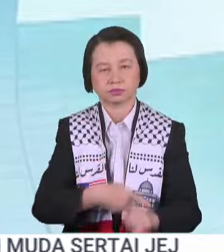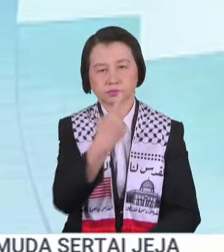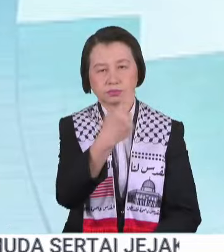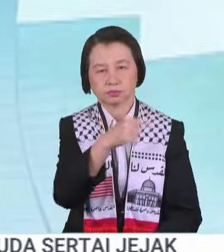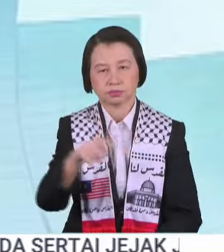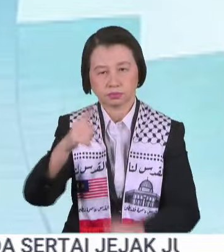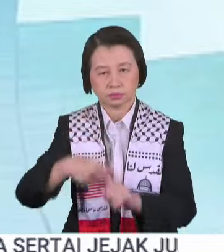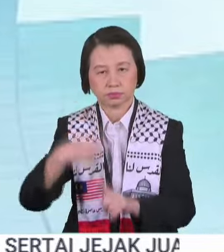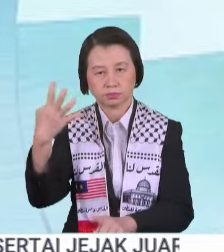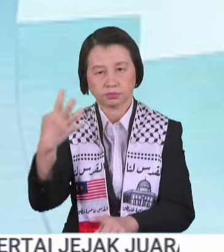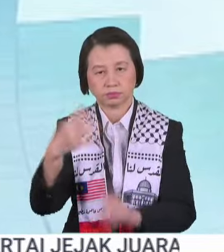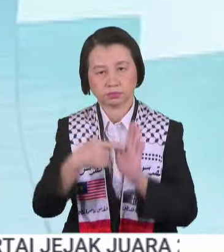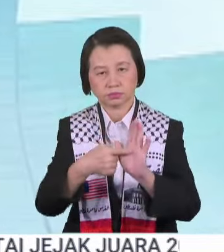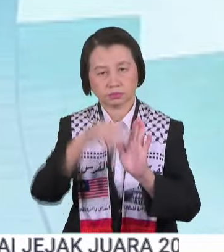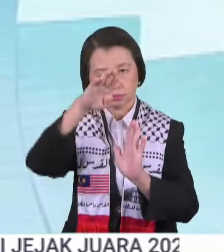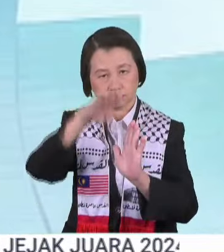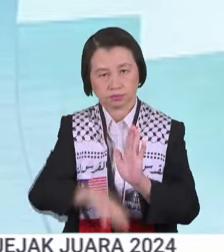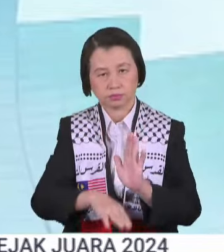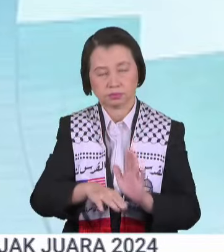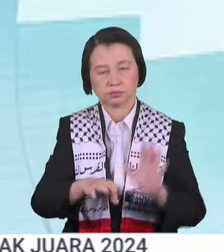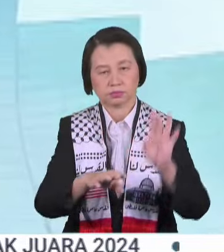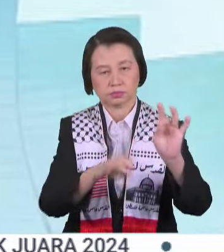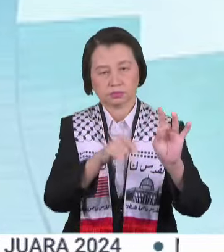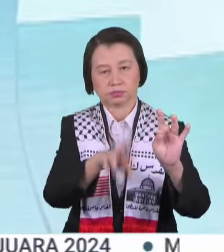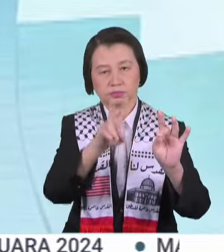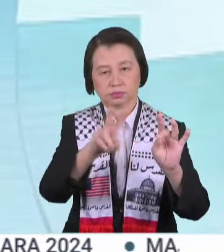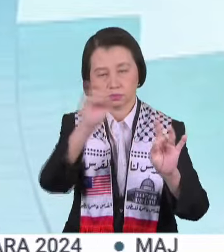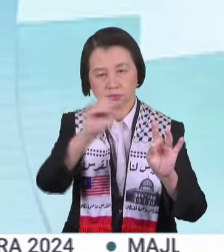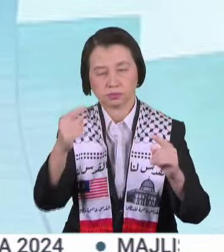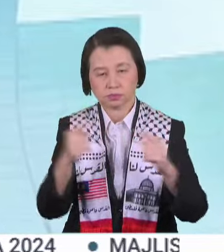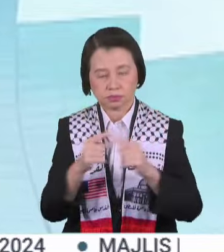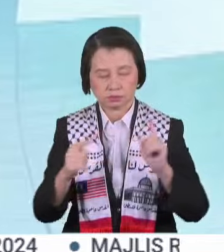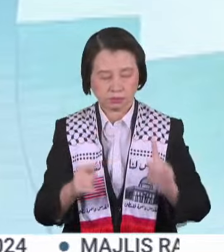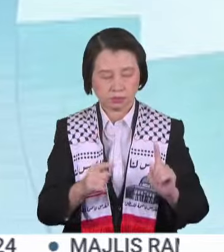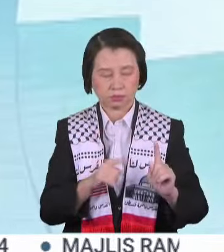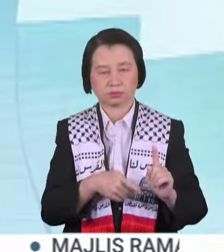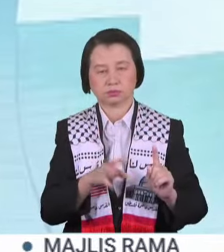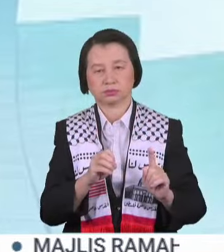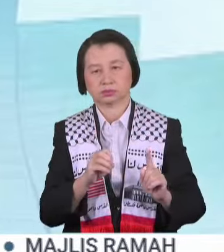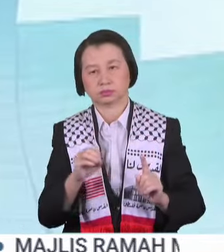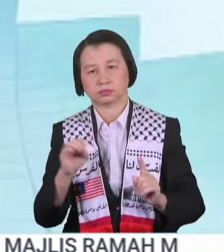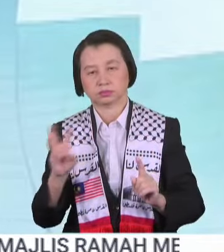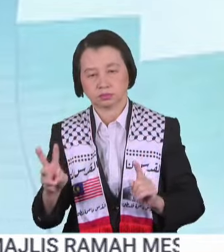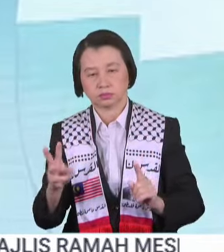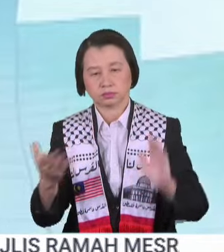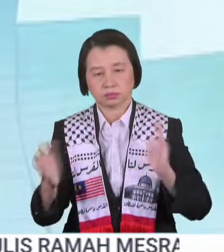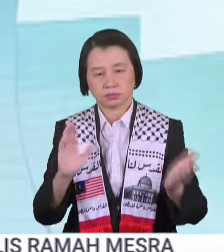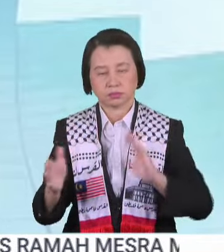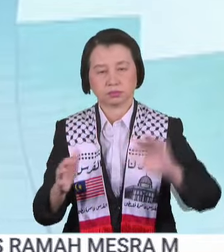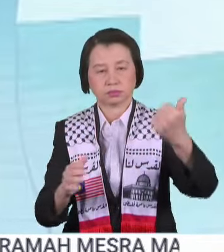April lalu mencatatkan penurunan 8.2% kepada 10,106 kes berbanding